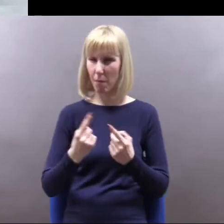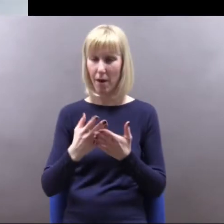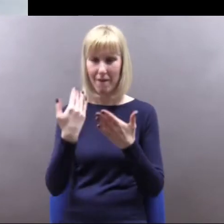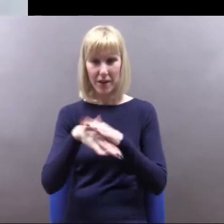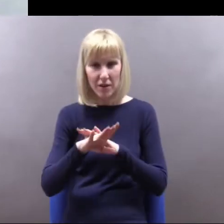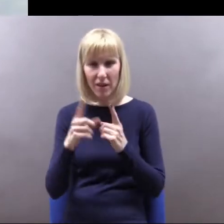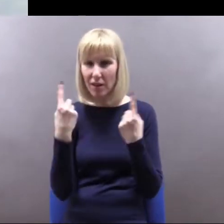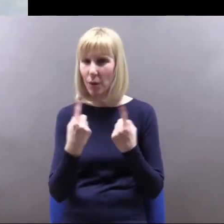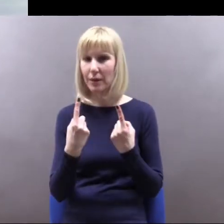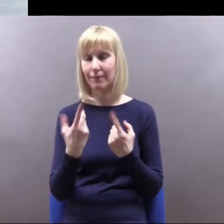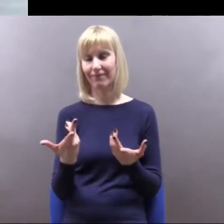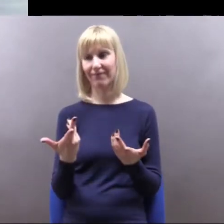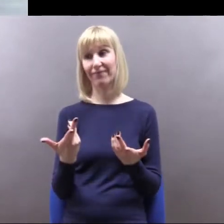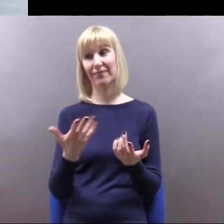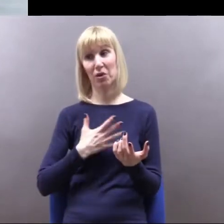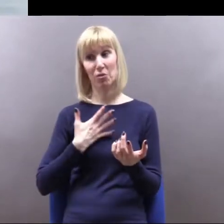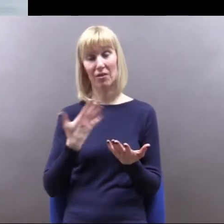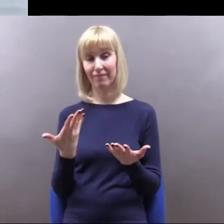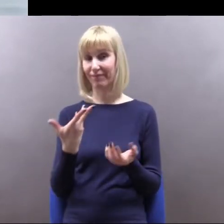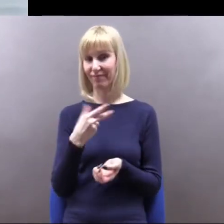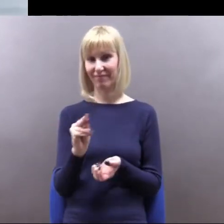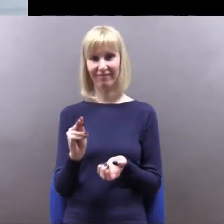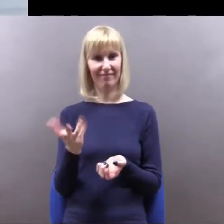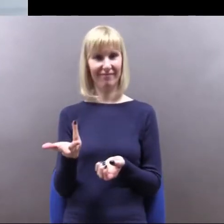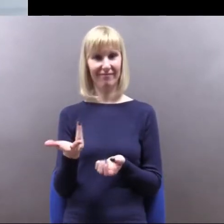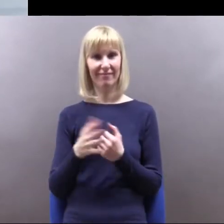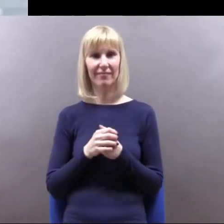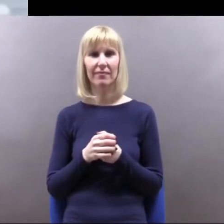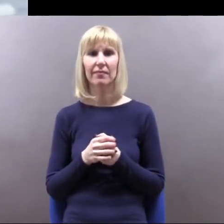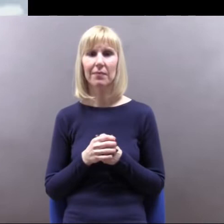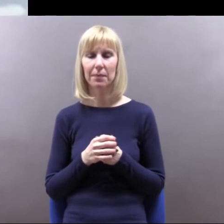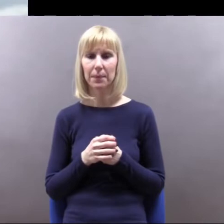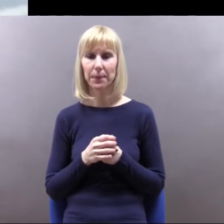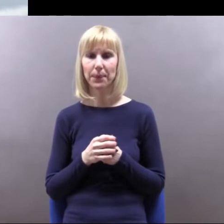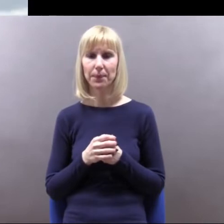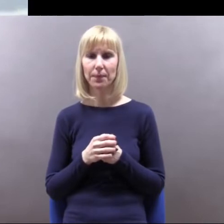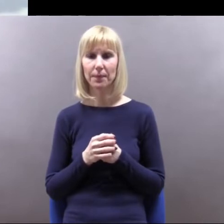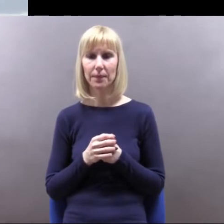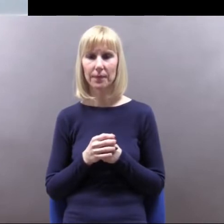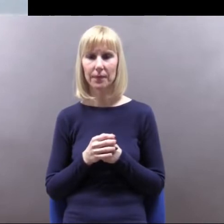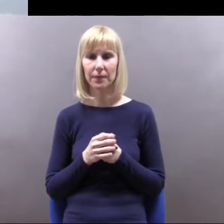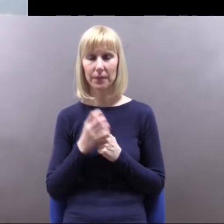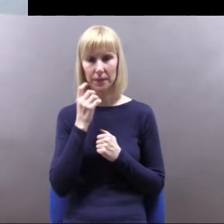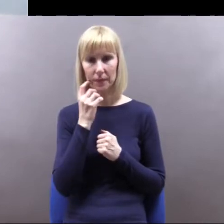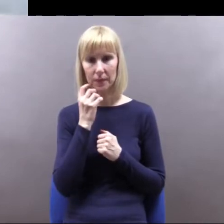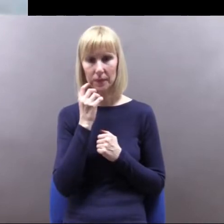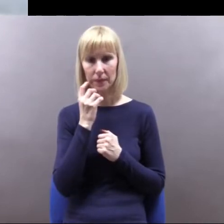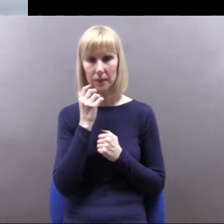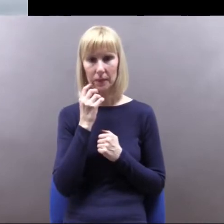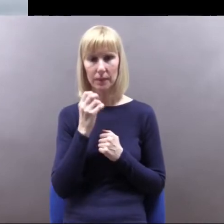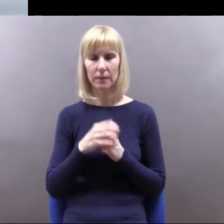po schodach do domu, no nie, tak? Tu widzimy, że nie jest to najszczęśliwsze